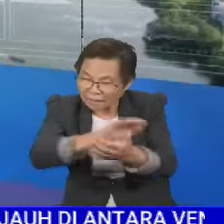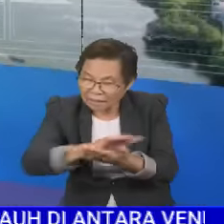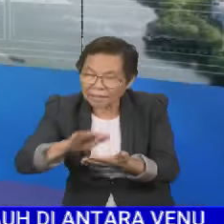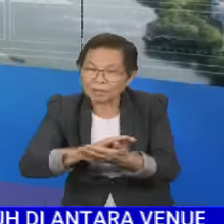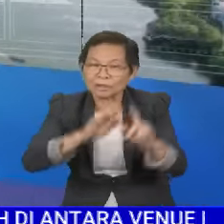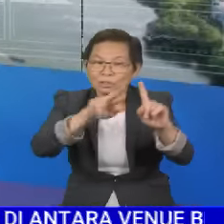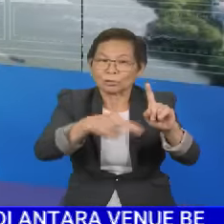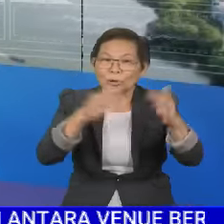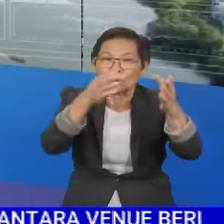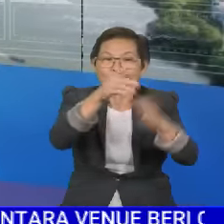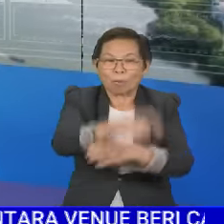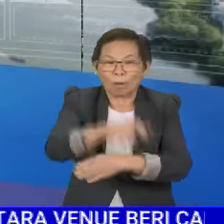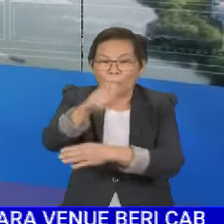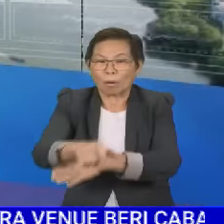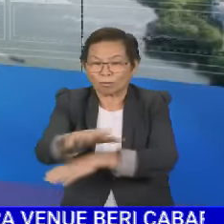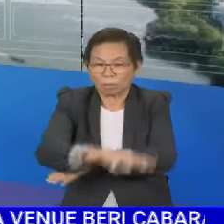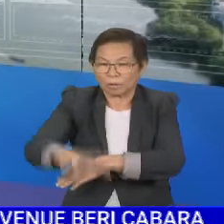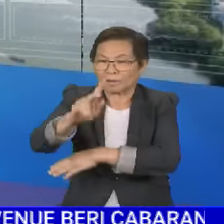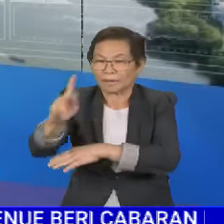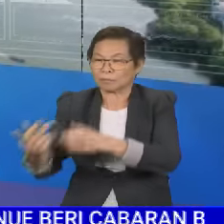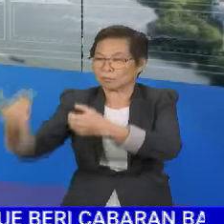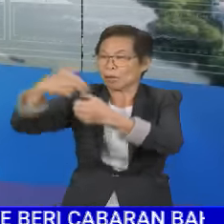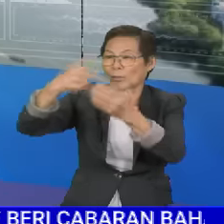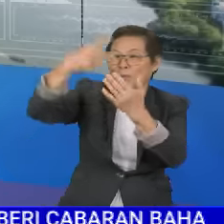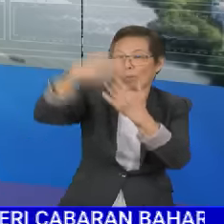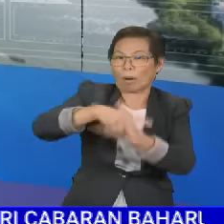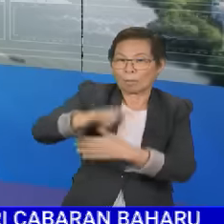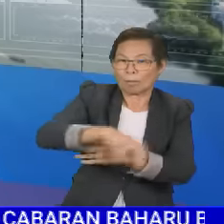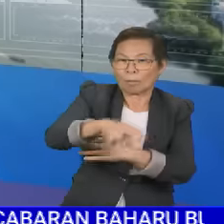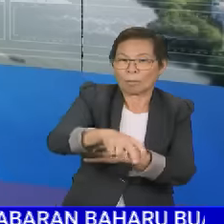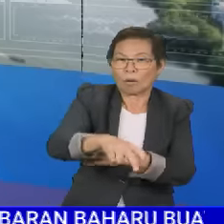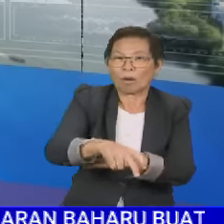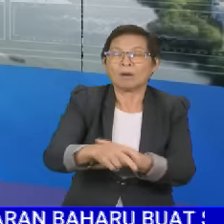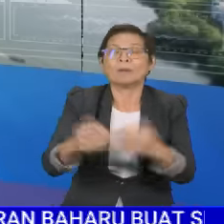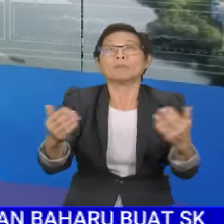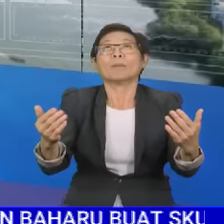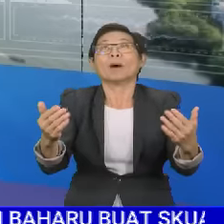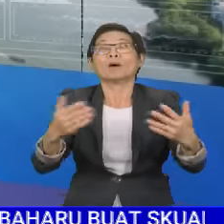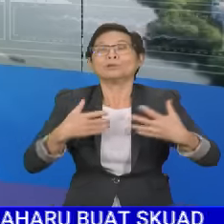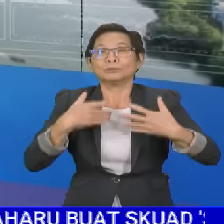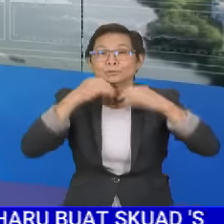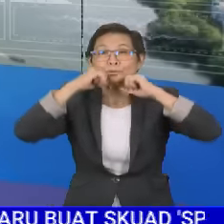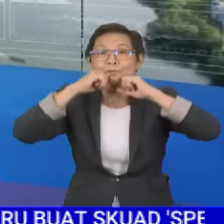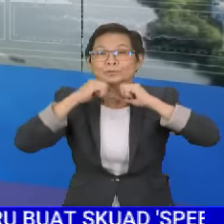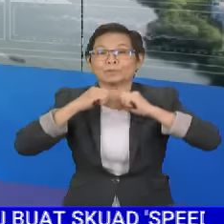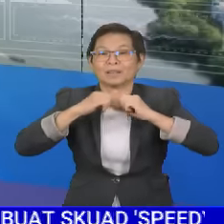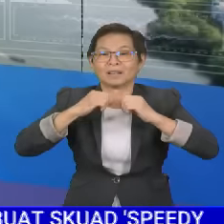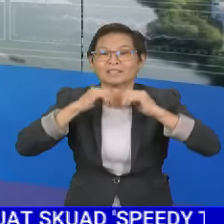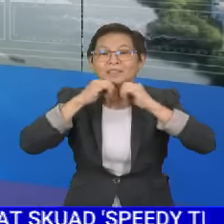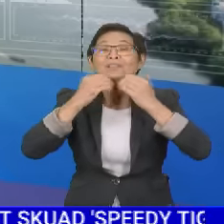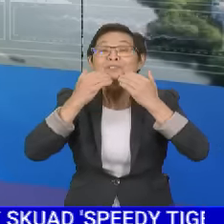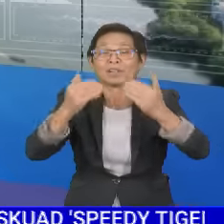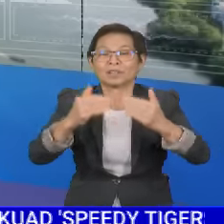seribu jamaah sekitar kota Kinabalu menyertai program Munajat ambang Gema syukur yang dianjurkan oleh my